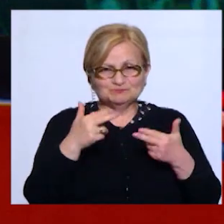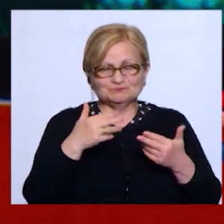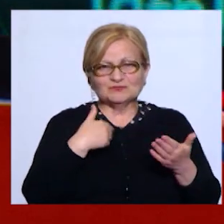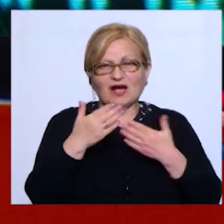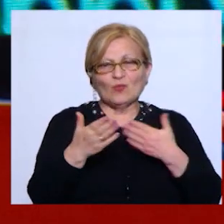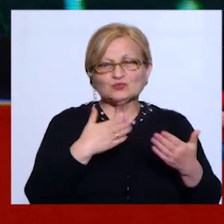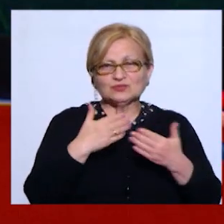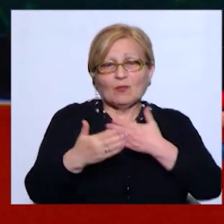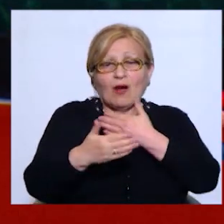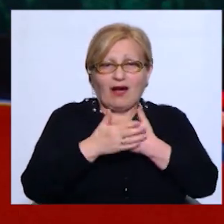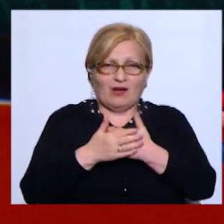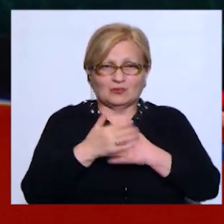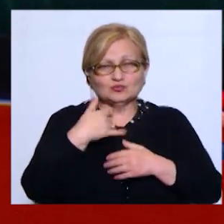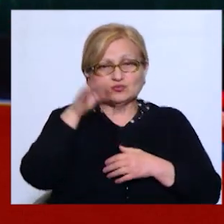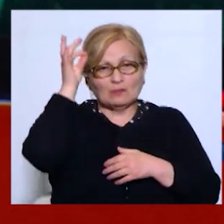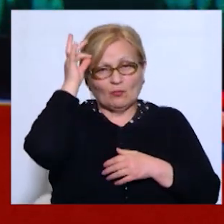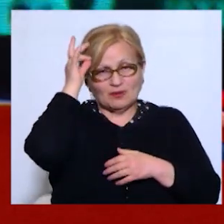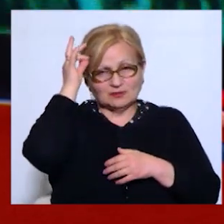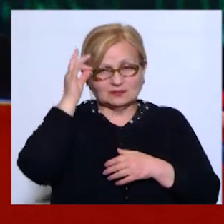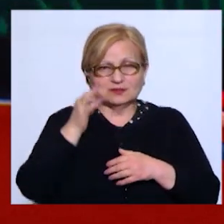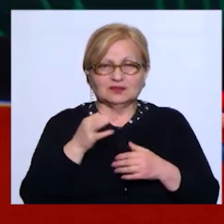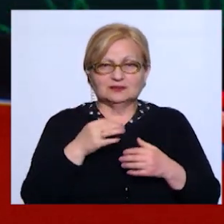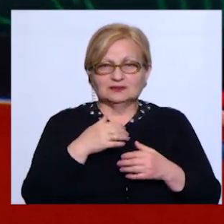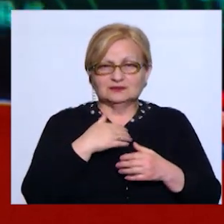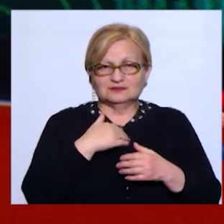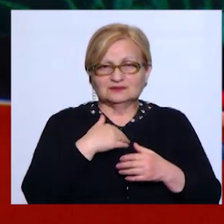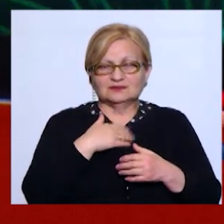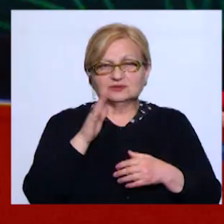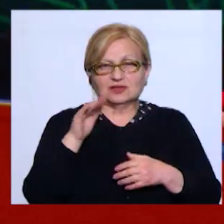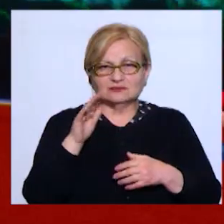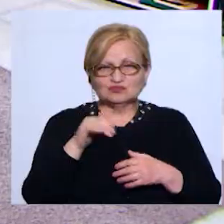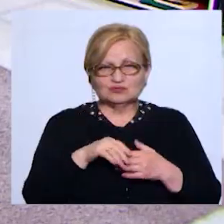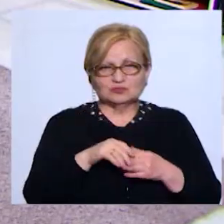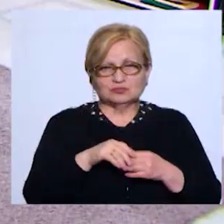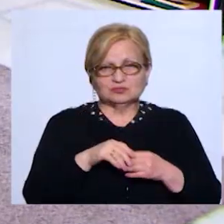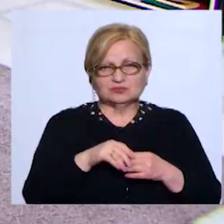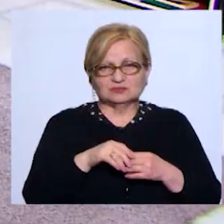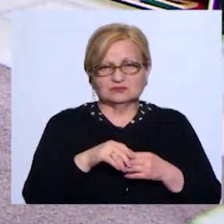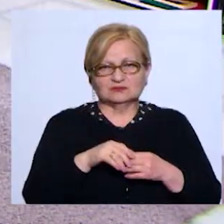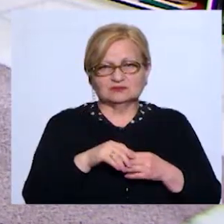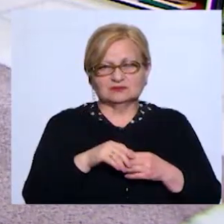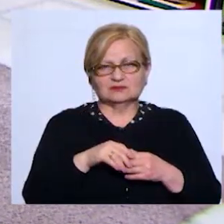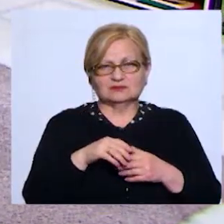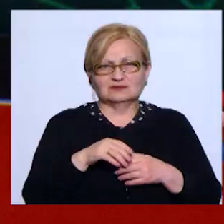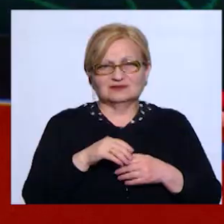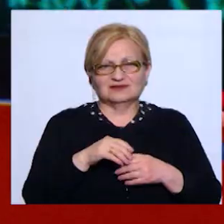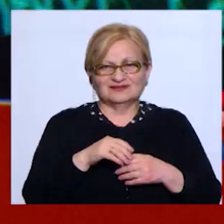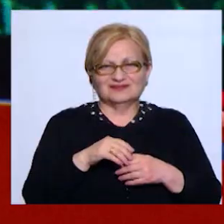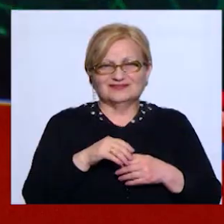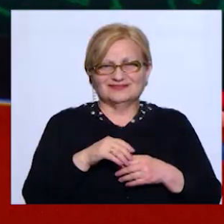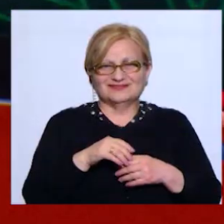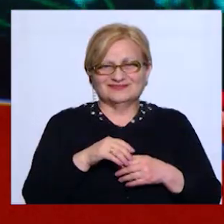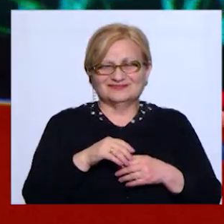ძალიან მიყვარს და მომენატრენ ჩემი მოსწავლეები. ასე რომ დაგემშვიდობებით. მე